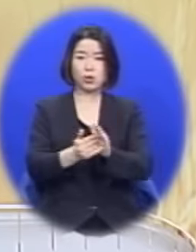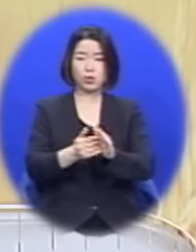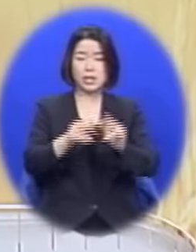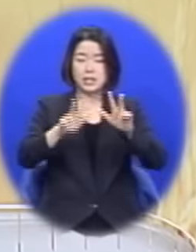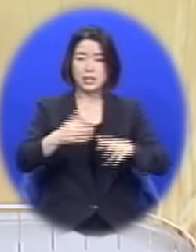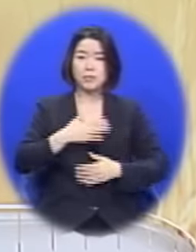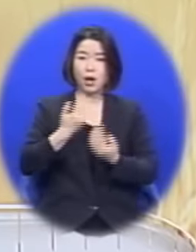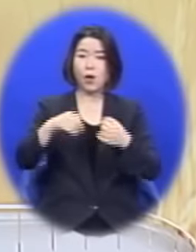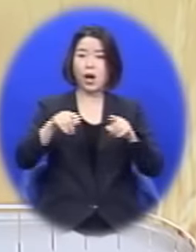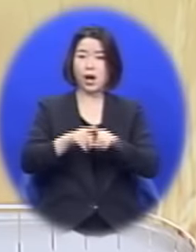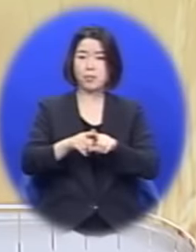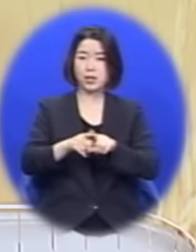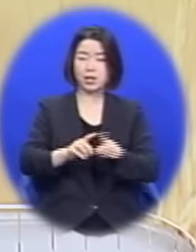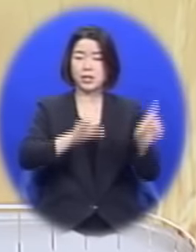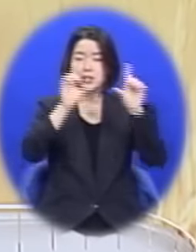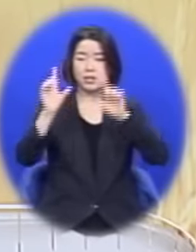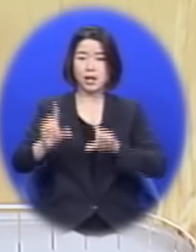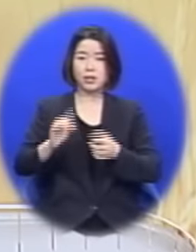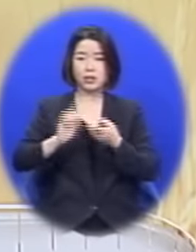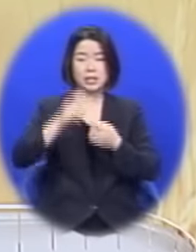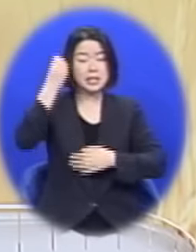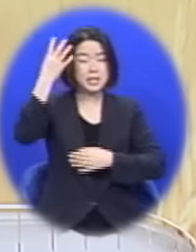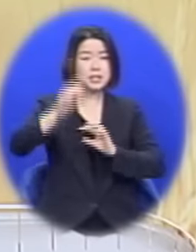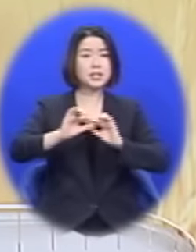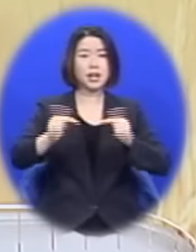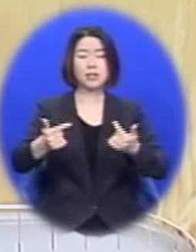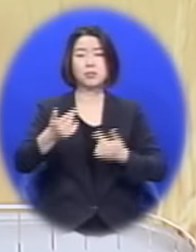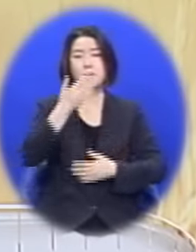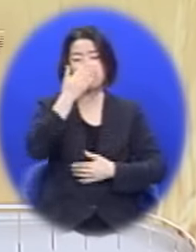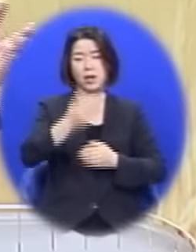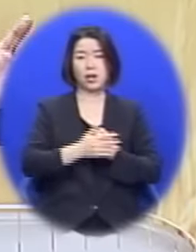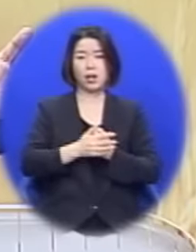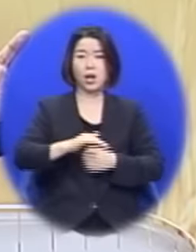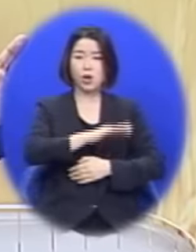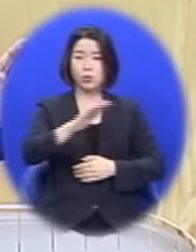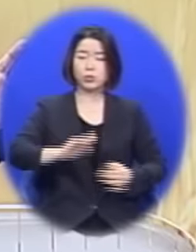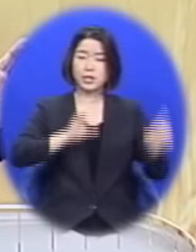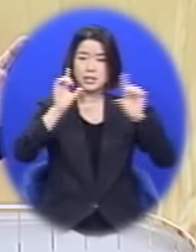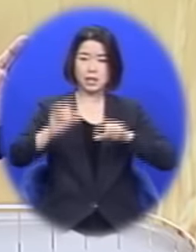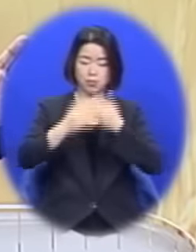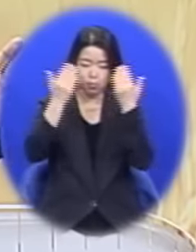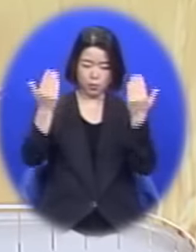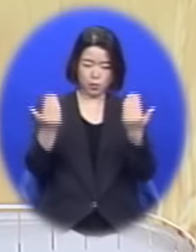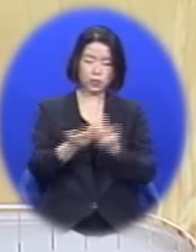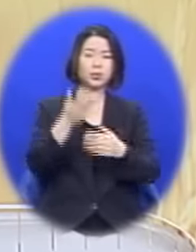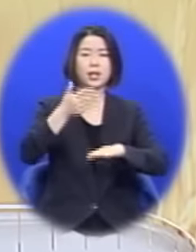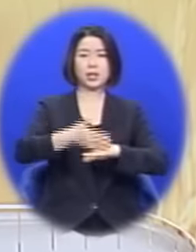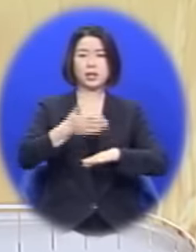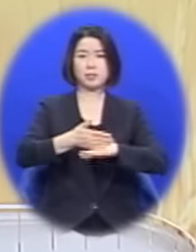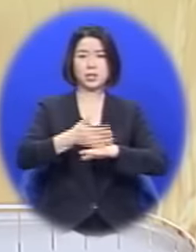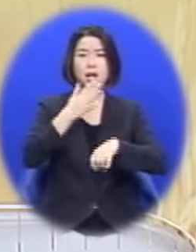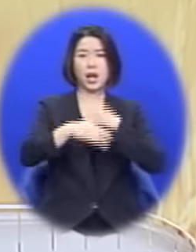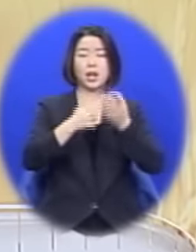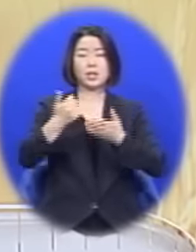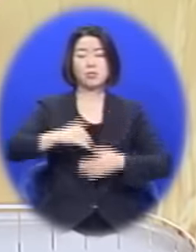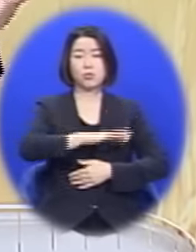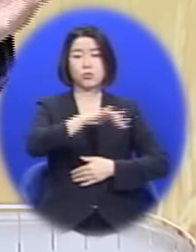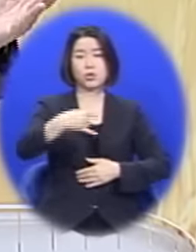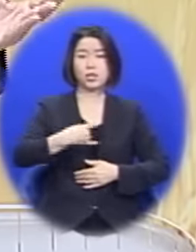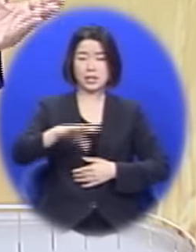항상 잊어버리지 않고 사는 것. 그러면 우리의 삶은 모든 게 감사합니다. 하나님이 우리에게 첫